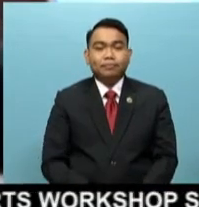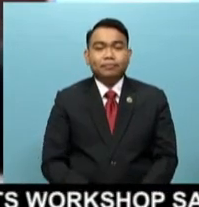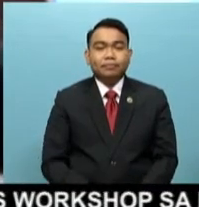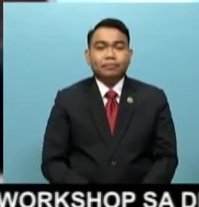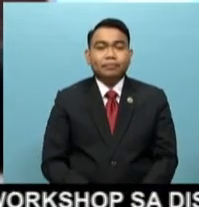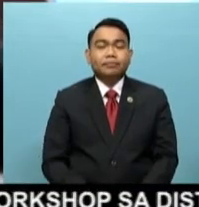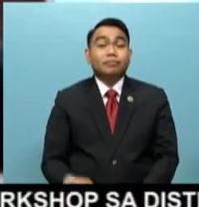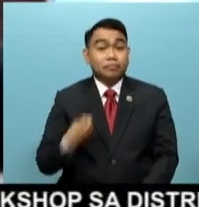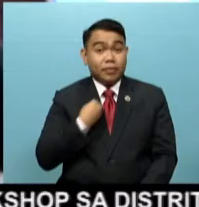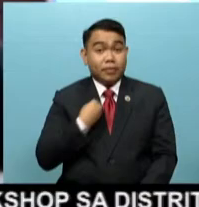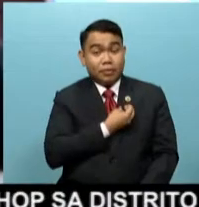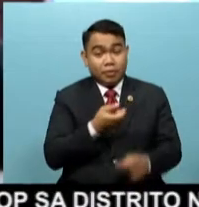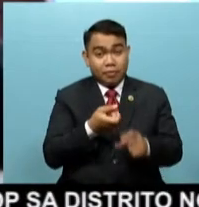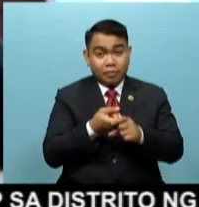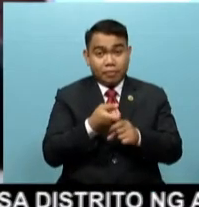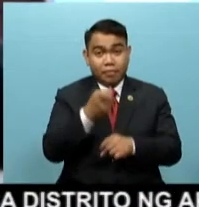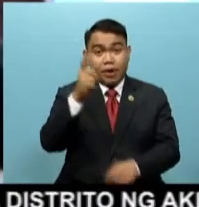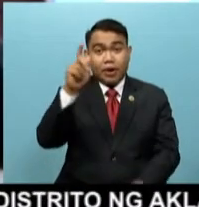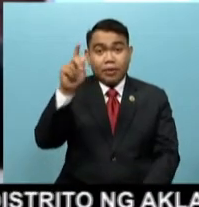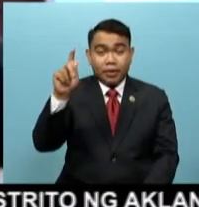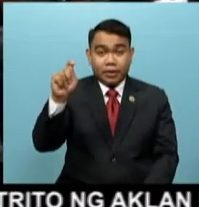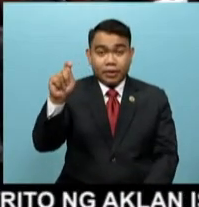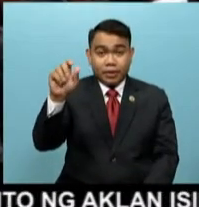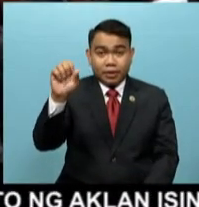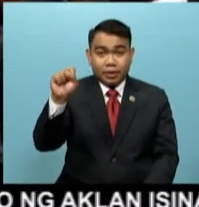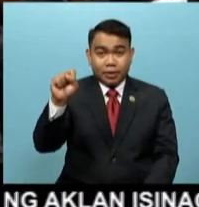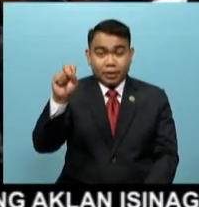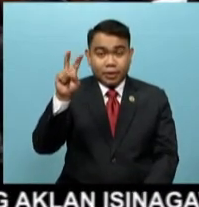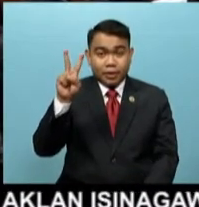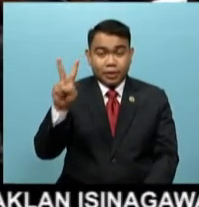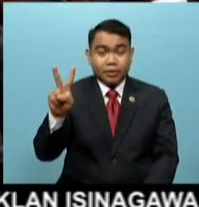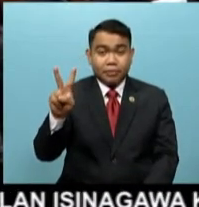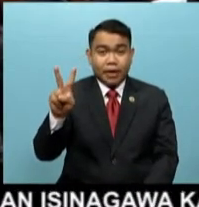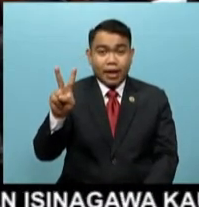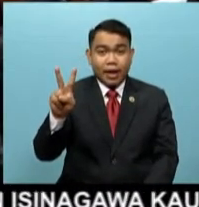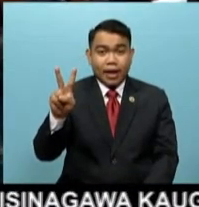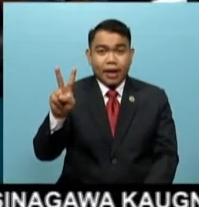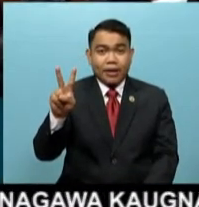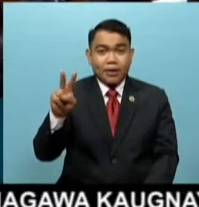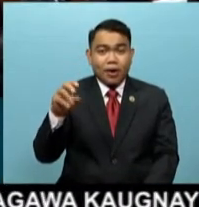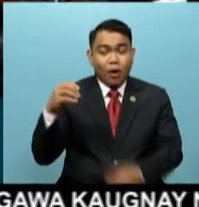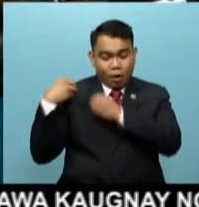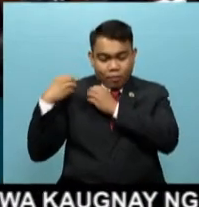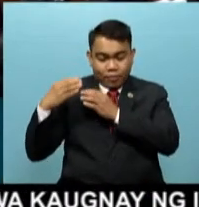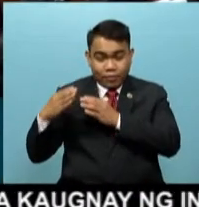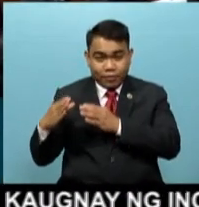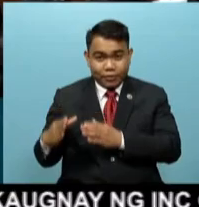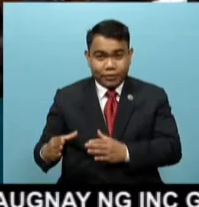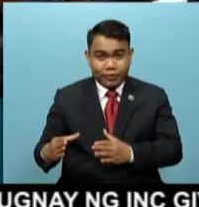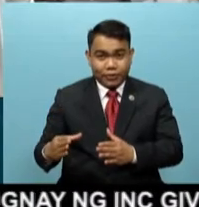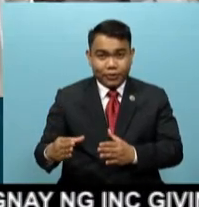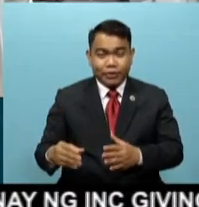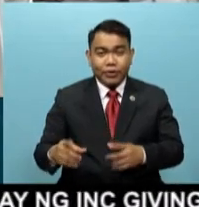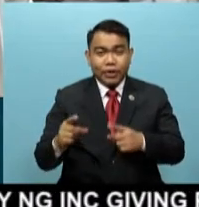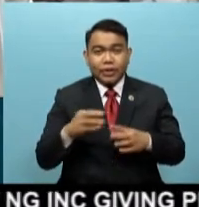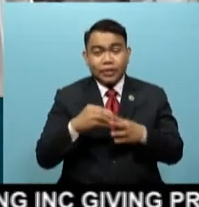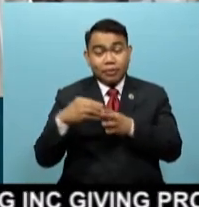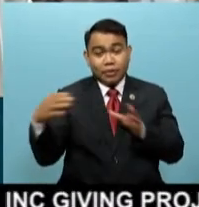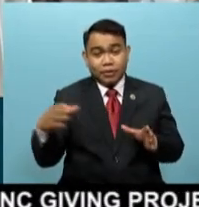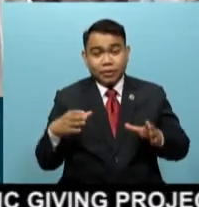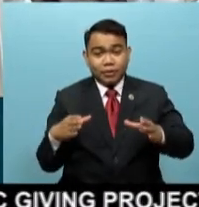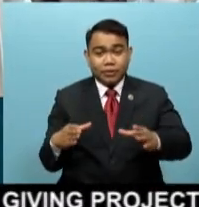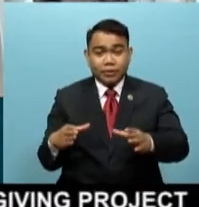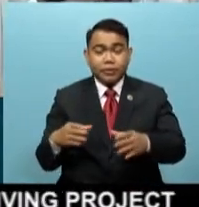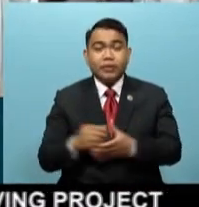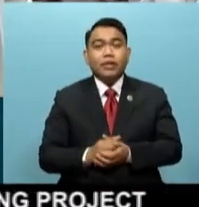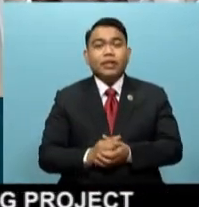ng mga kapatid na kabilang sa Technical Support for Video Streaming o TSV ang isinagawang tanging pagtitipon sa gusaling sambahan